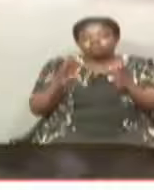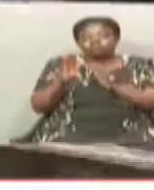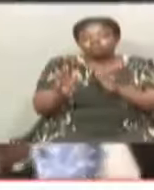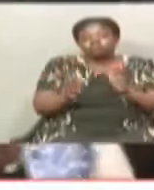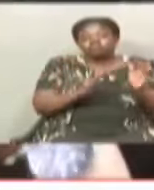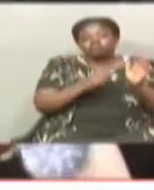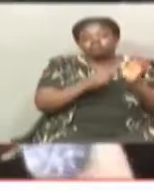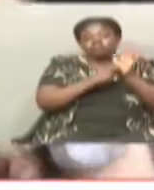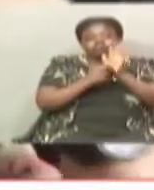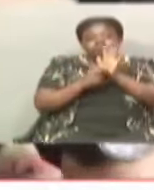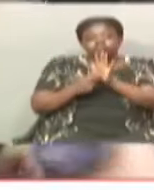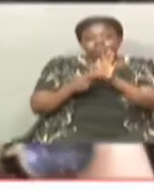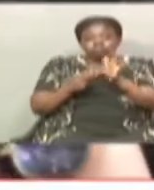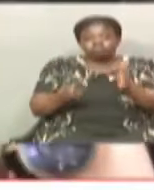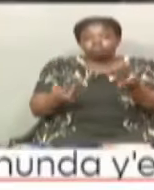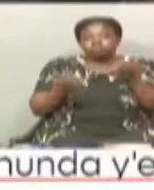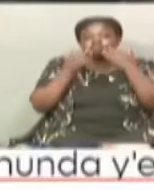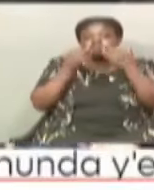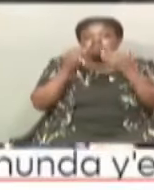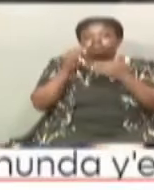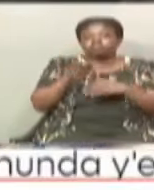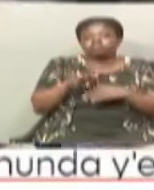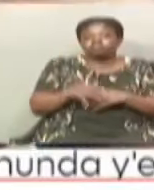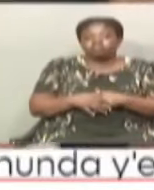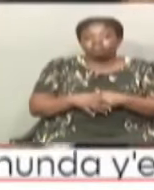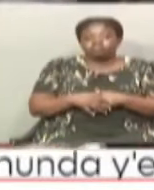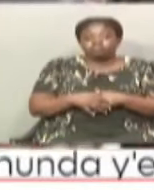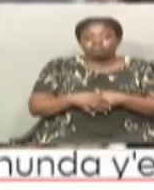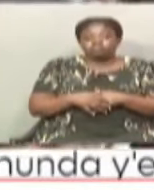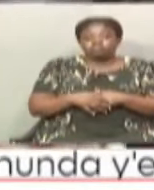emyoleso. My thank you so much